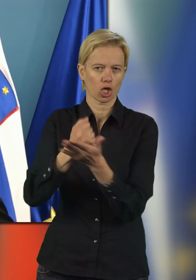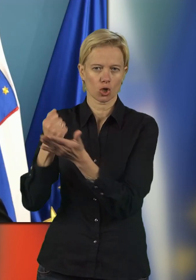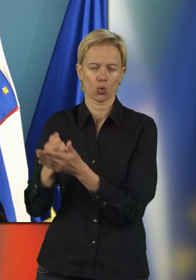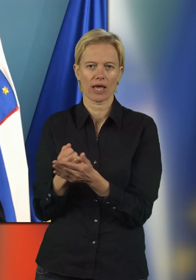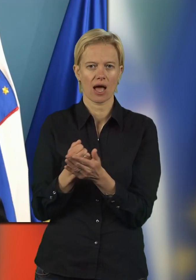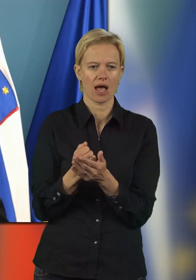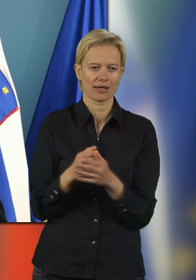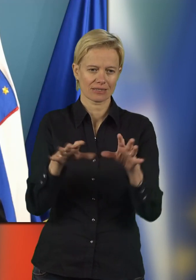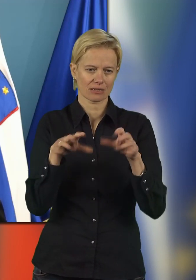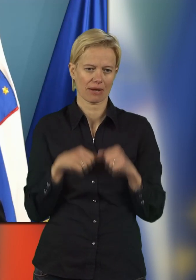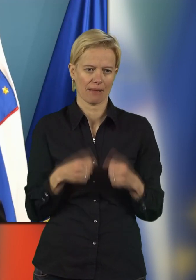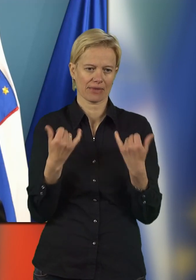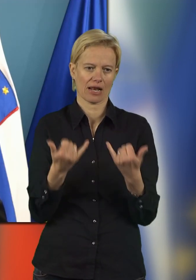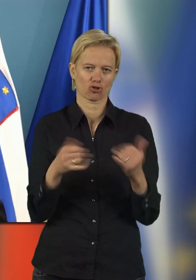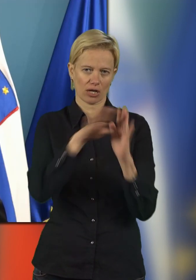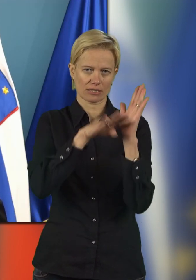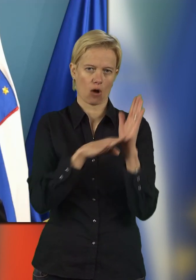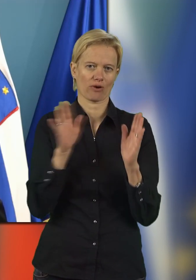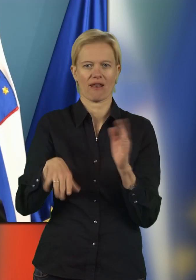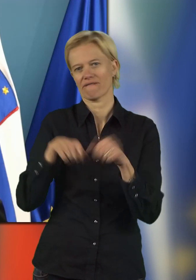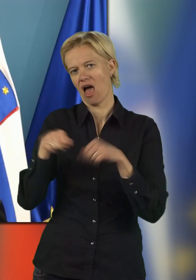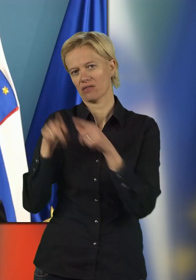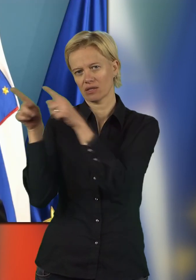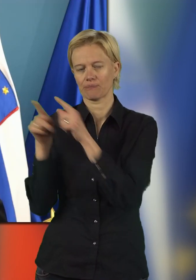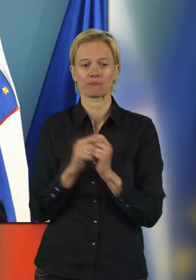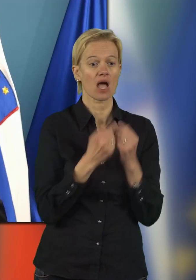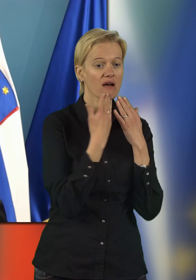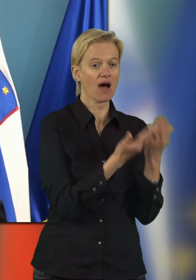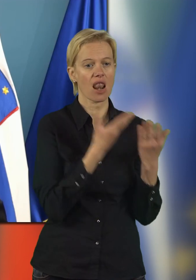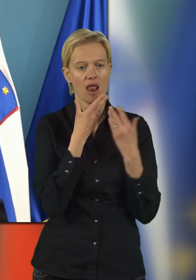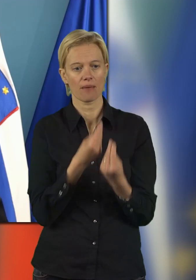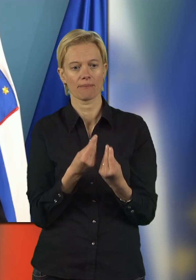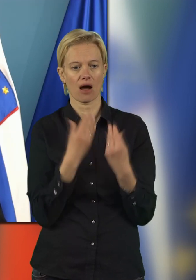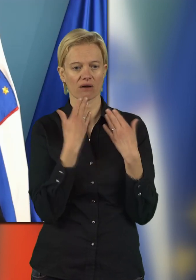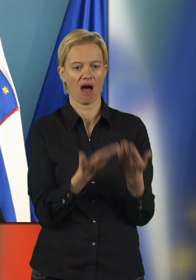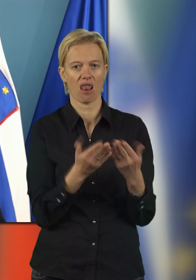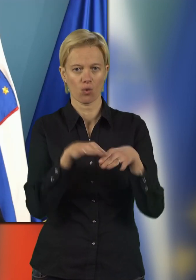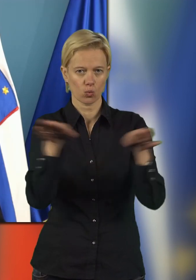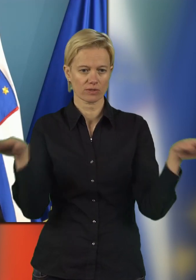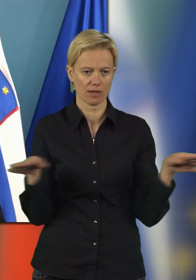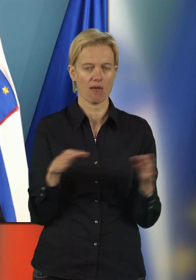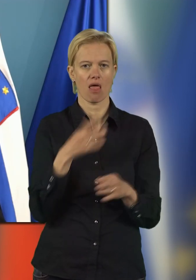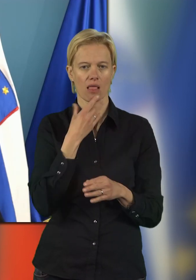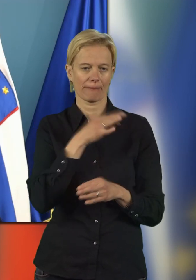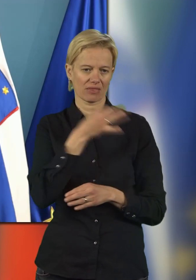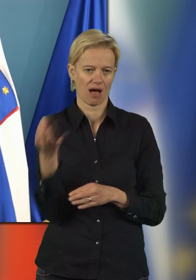cele države, kar se potrjuje pravzaprav s sprejemom današnjega zakona na vladi.